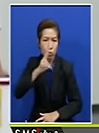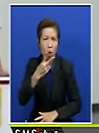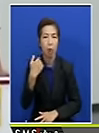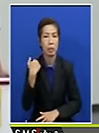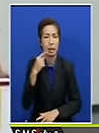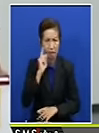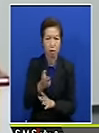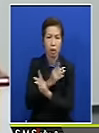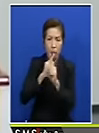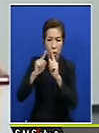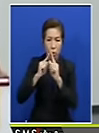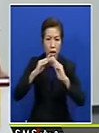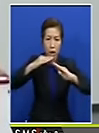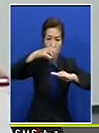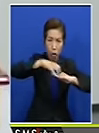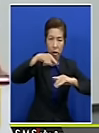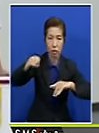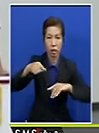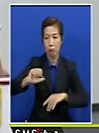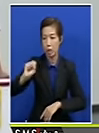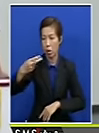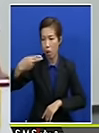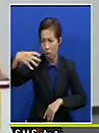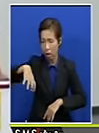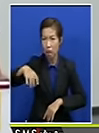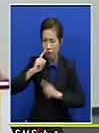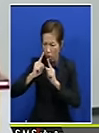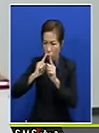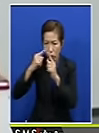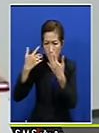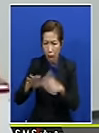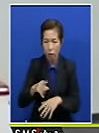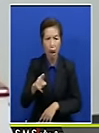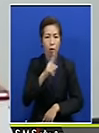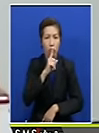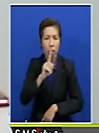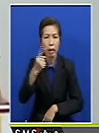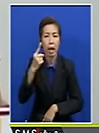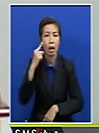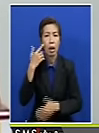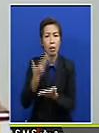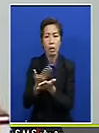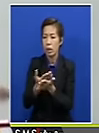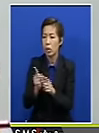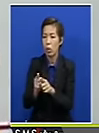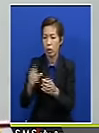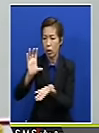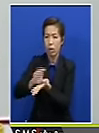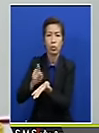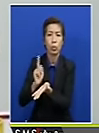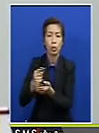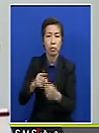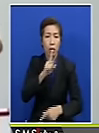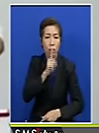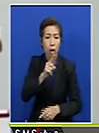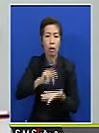มีการเจรจาระหว่างทางวัดกับทางสหกรณ์อยู่แล้วเนื่องจากมูลค่า เงินก็เป็นก้อนเดียวกันถ้ามี